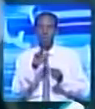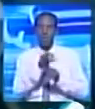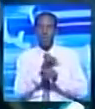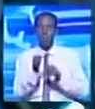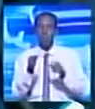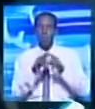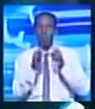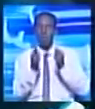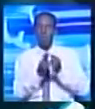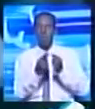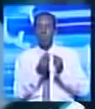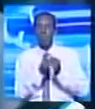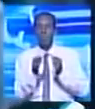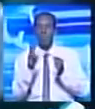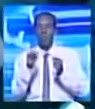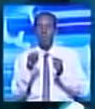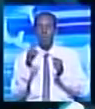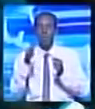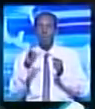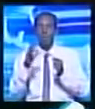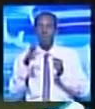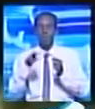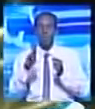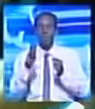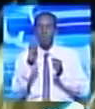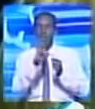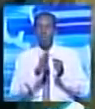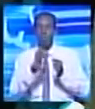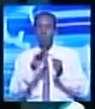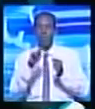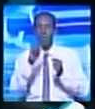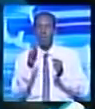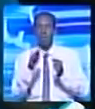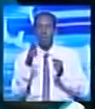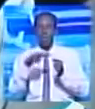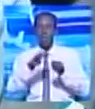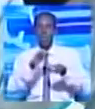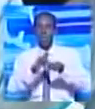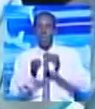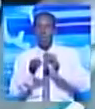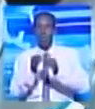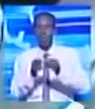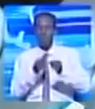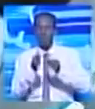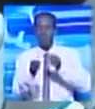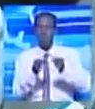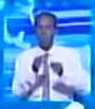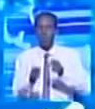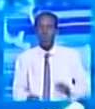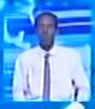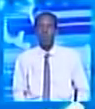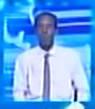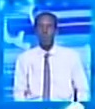la Mauritanie, le Mali, le Burkina Faso et le Niger, est toujours en butte à des problèmes de financement.